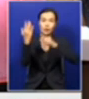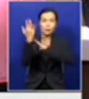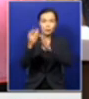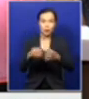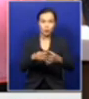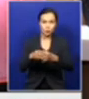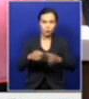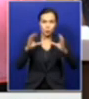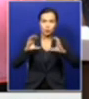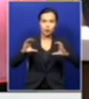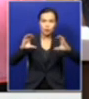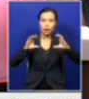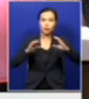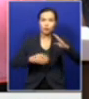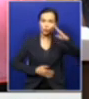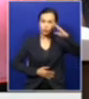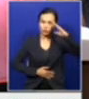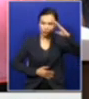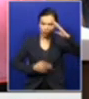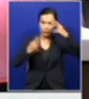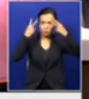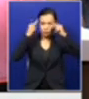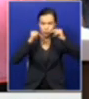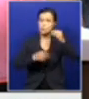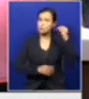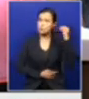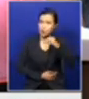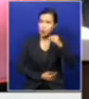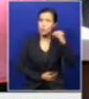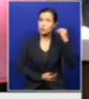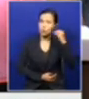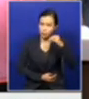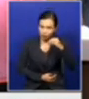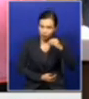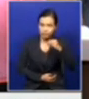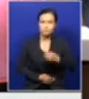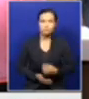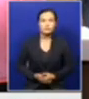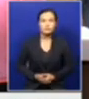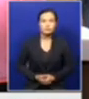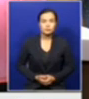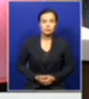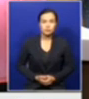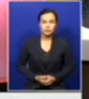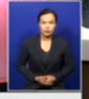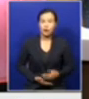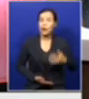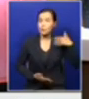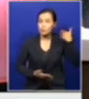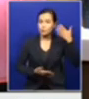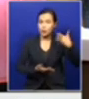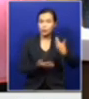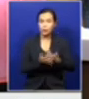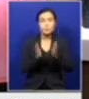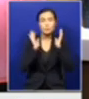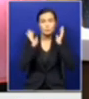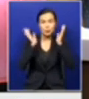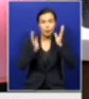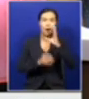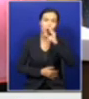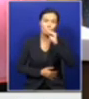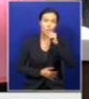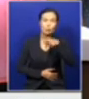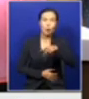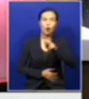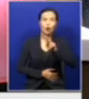ประยุทธ์จันทร์โอชาซ้ำแล้วซ้ำเล่าตลอดระยะเวลาการอภิปรายพ.ร.ก.